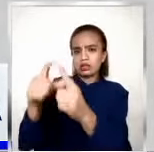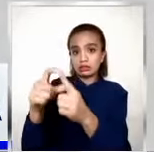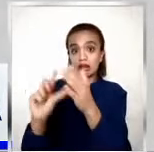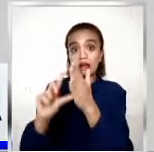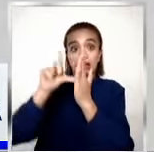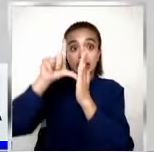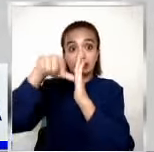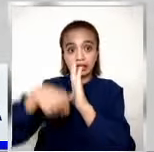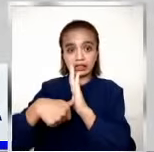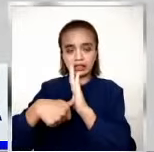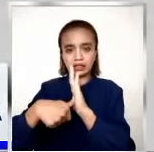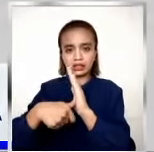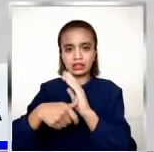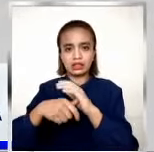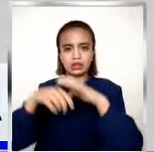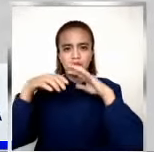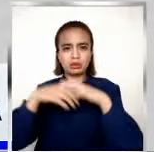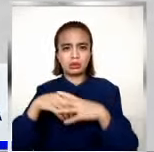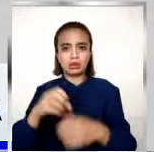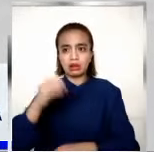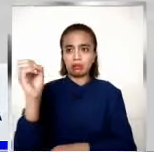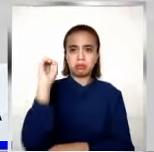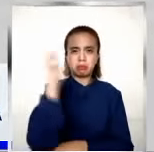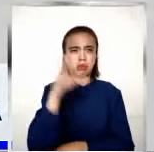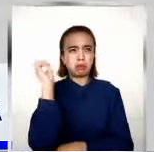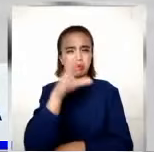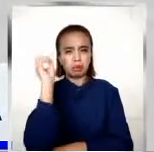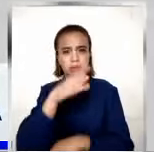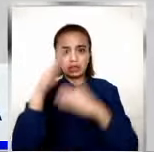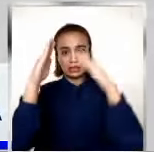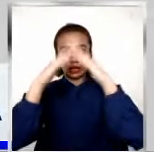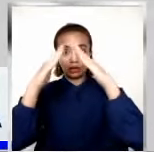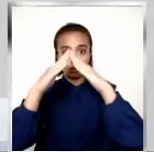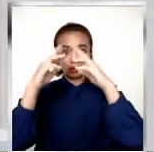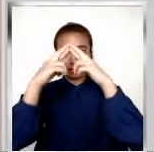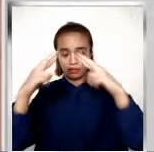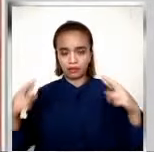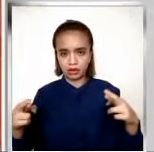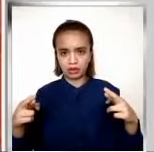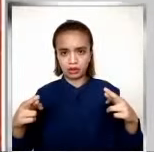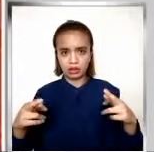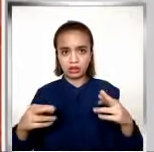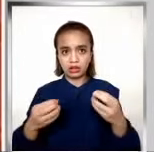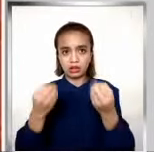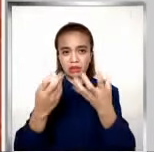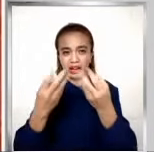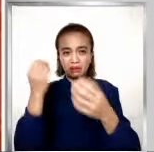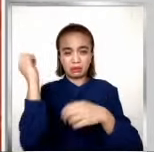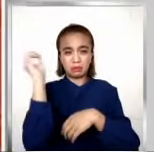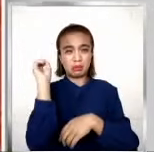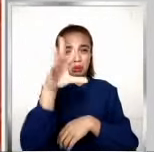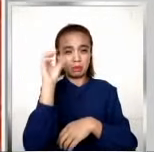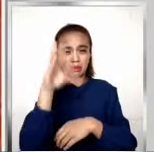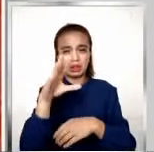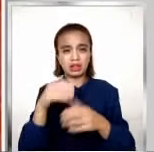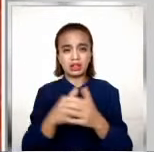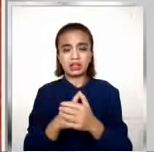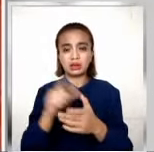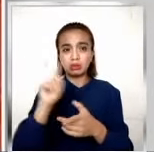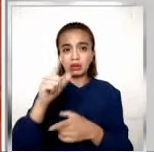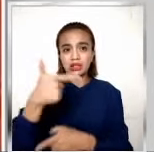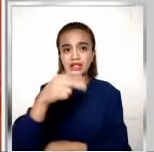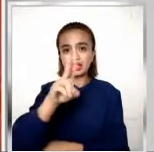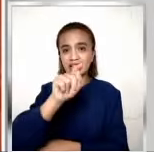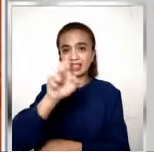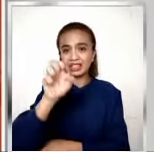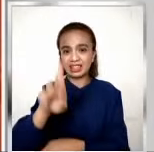umulan ng malalaking bato sa kanilang bubungan. Sa laki ng mga bumagsak na bato, nabarahan ang mga gutter at nagkanda